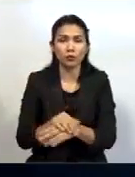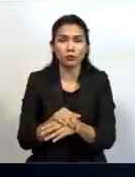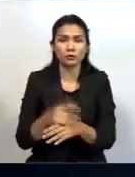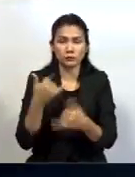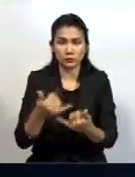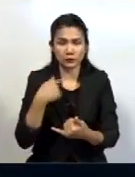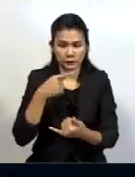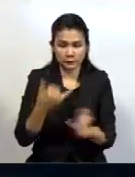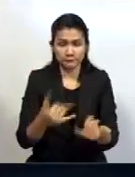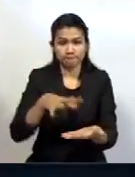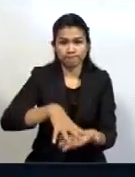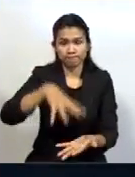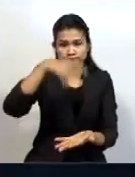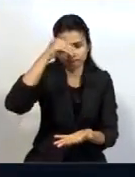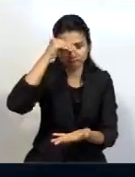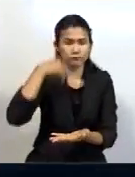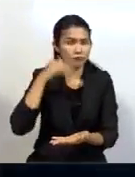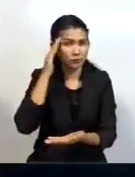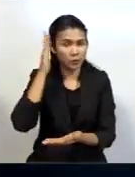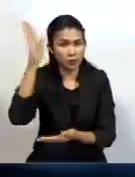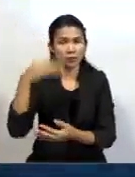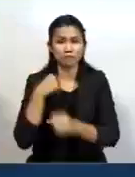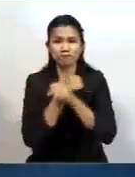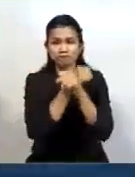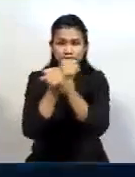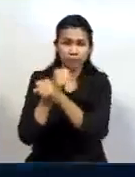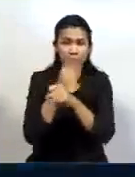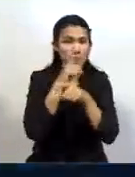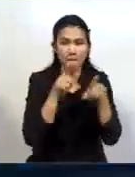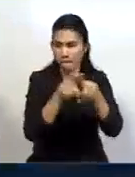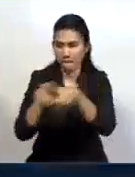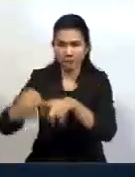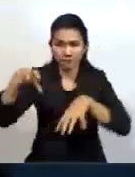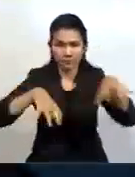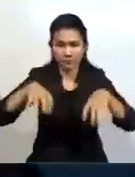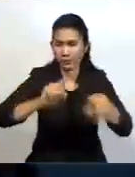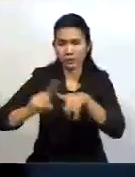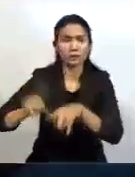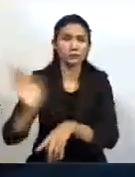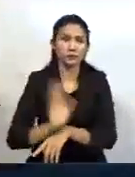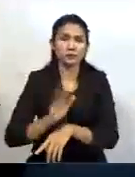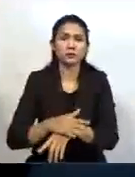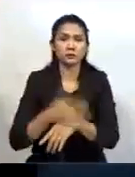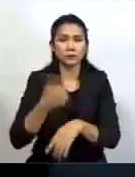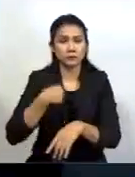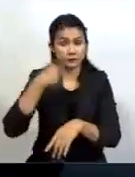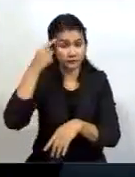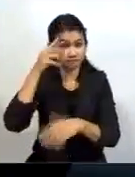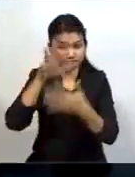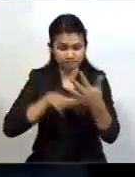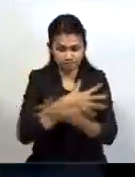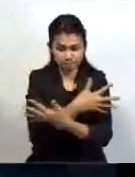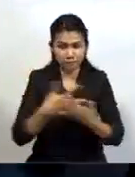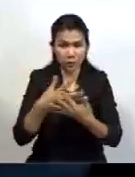ตุการณ์นี้ไปถอดบทเรียนให้กับพื้นที่อื่นๆเพื่อป้องกันไม่ให้เกิดเหตุแบบนี้ขึ้นอีกพร้อมกับวางแผนเร่ง